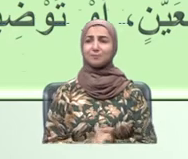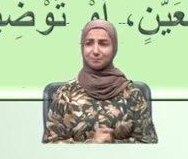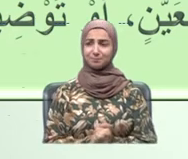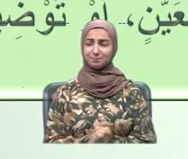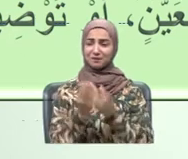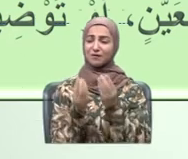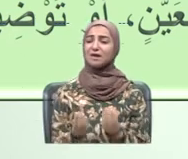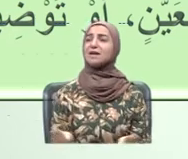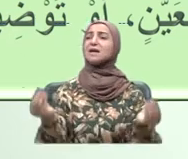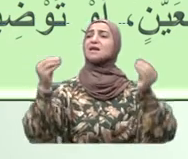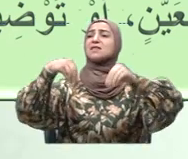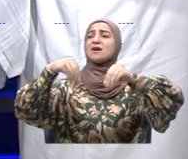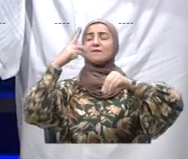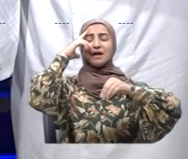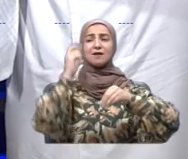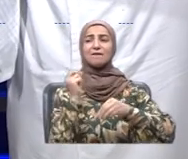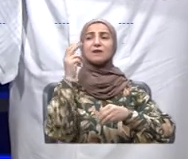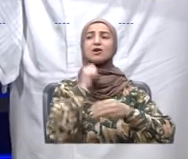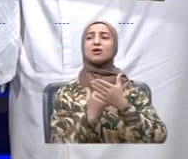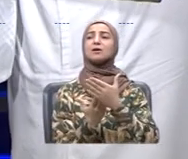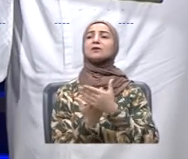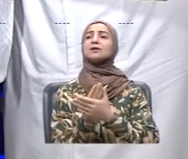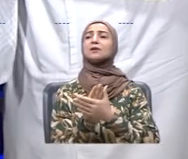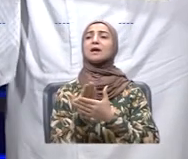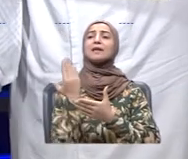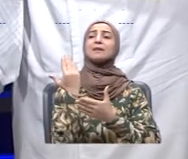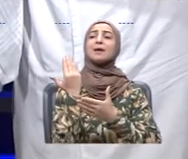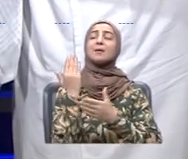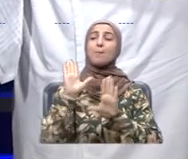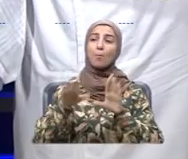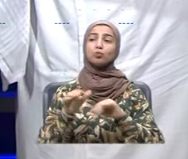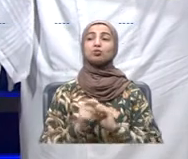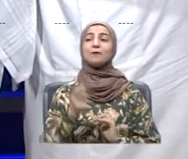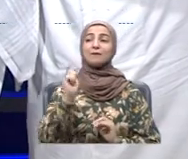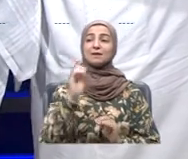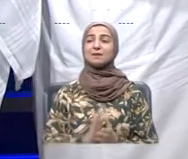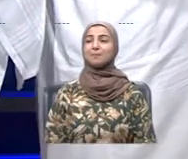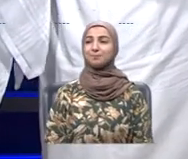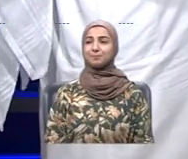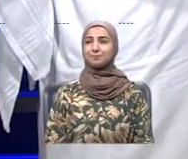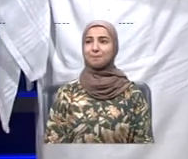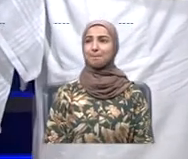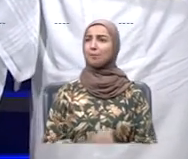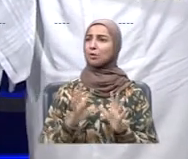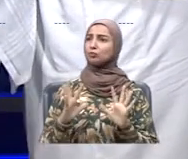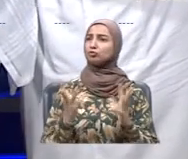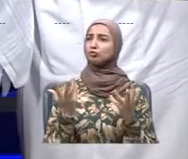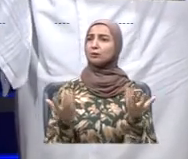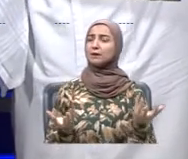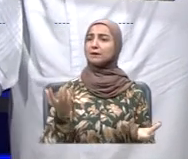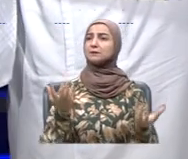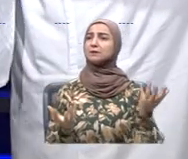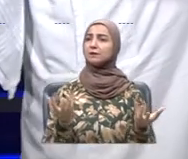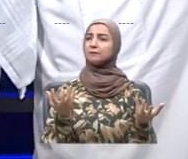على فكرة سابقة. السؤال الثاني، ما هو الفرق